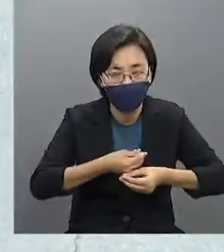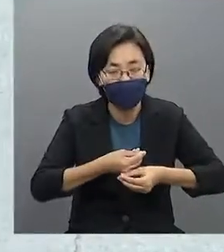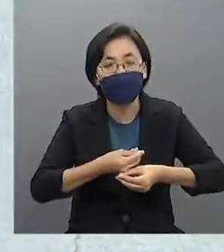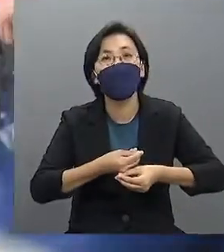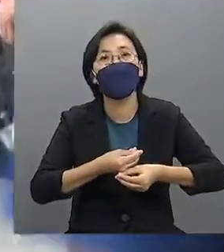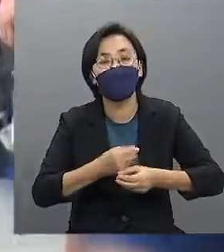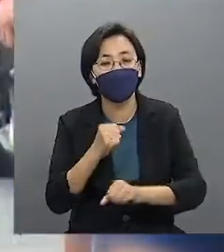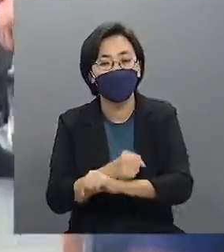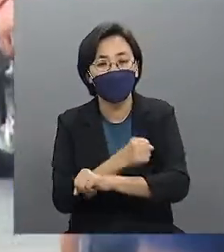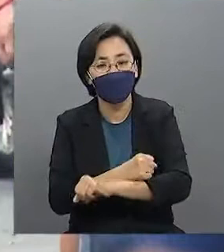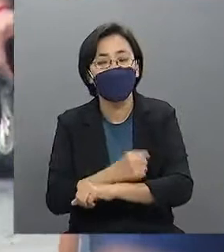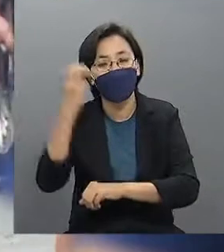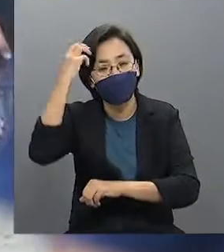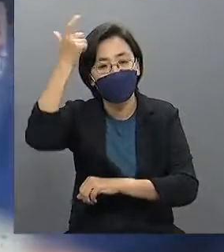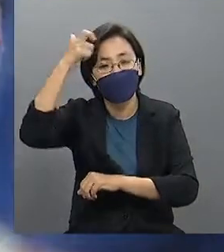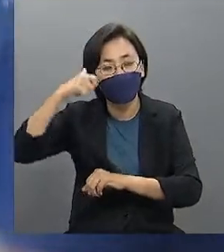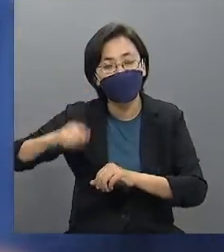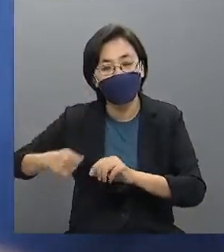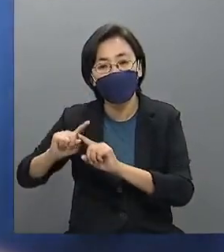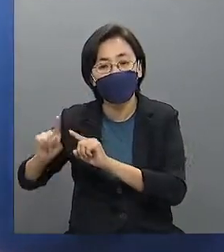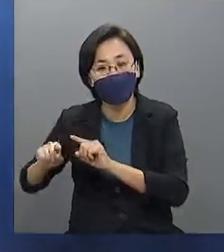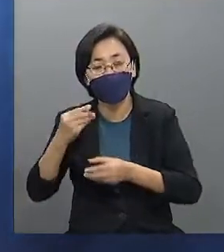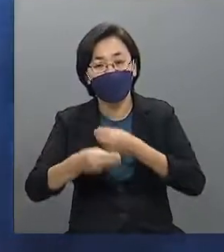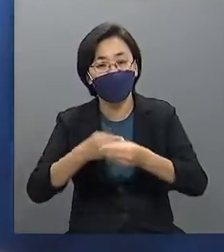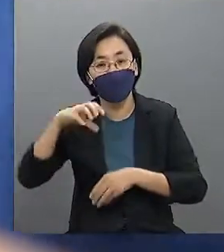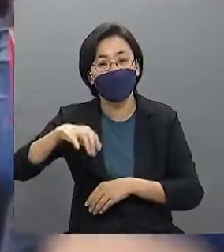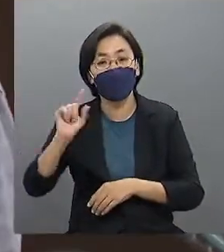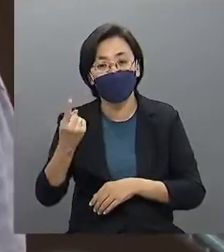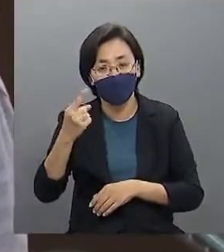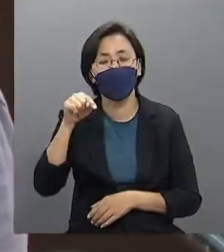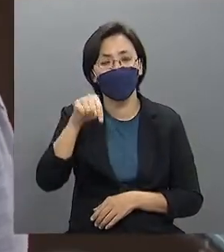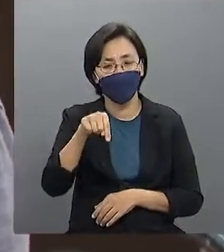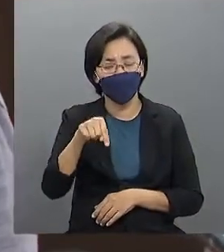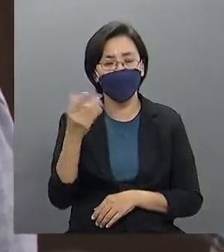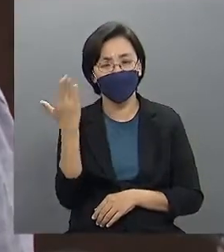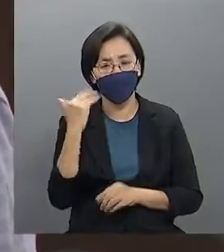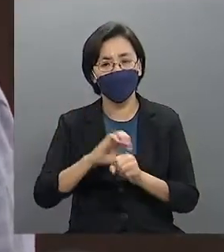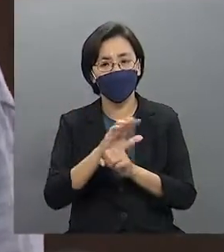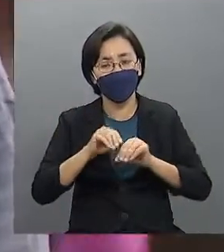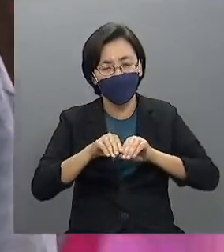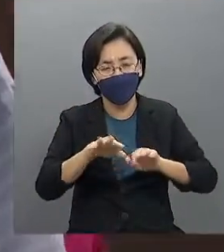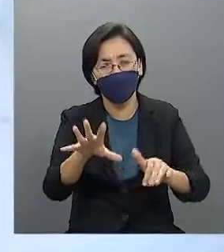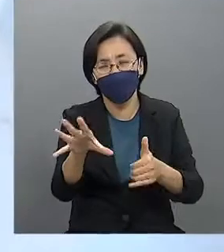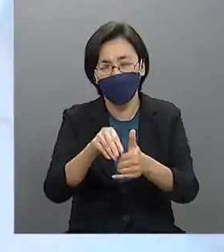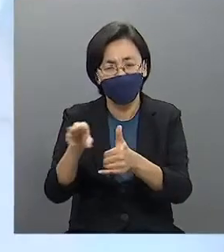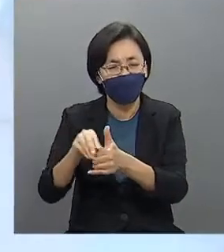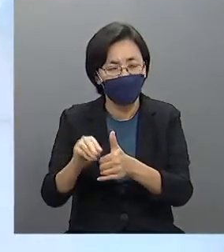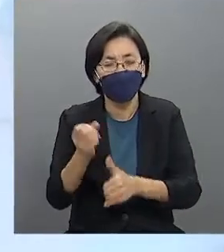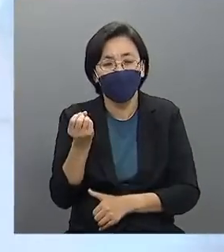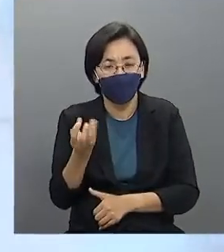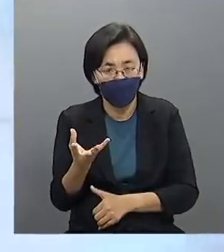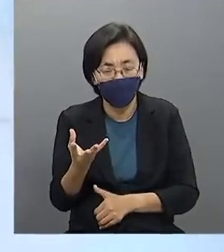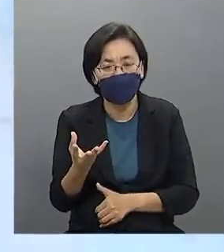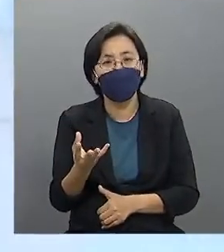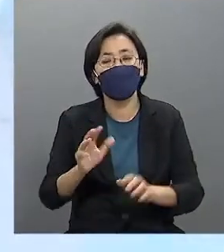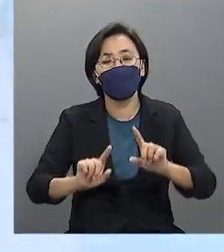าดเมืองใหม่หลังจากที่ผ่านมาตลาดแห่งนี้มีการแพร่ระบาดของเชื้อโควิด -19 กระจายออกสู่พื้นที่ต